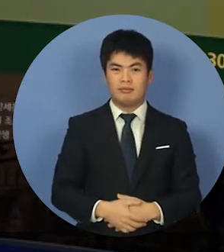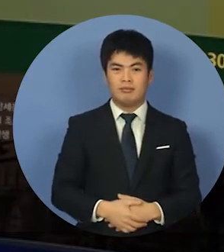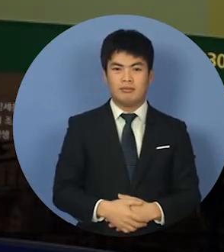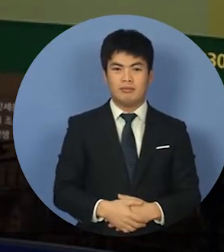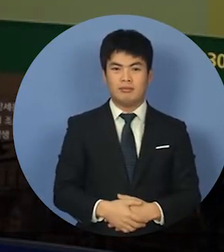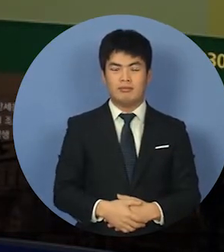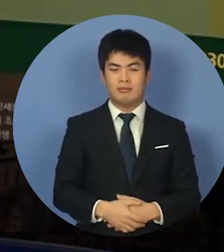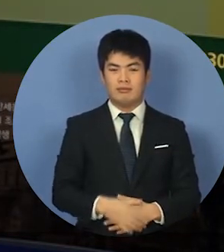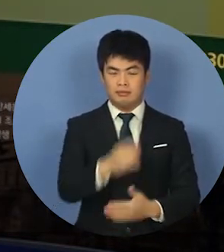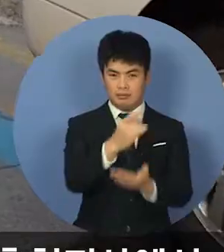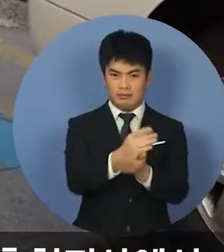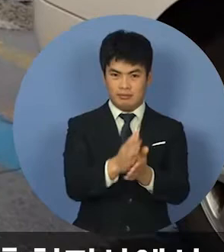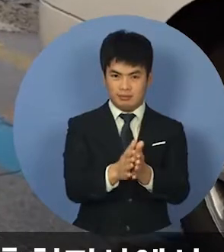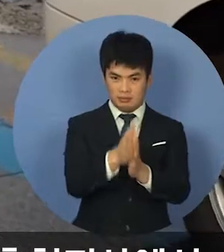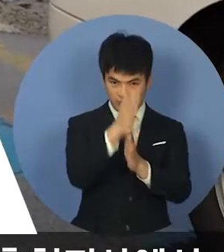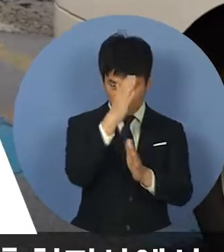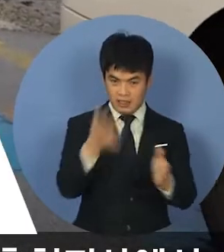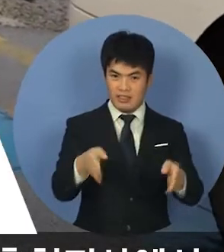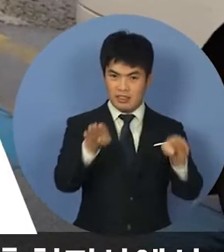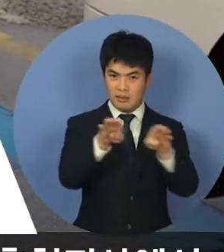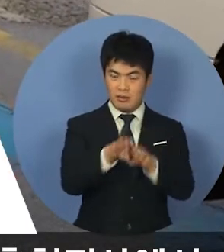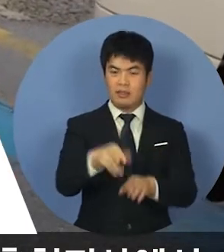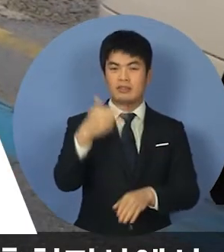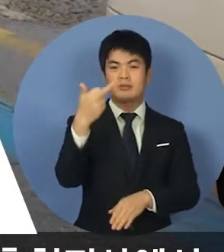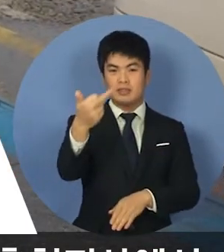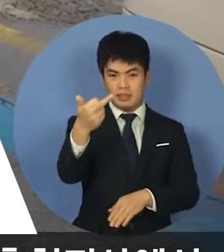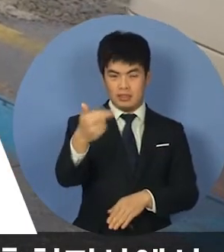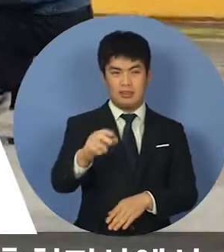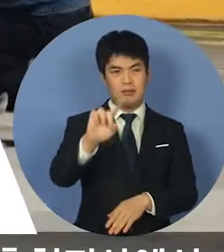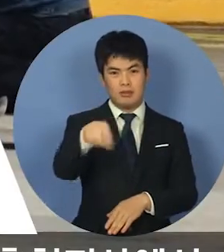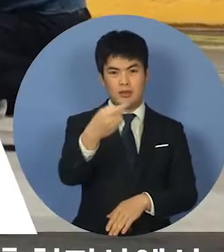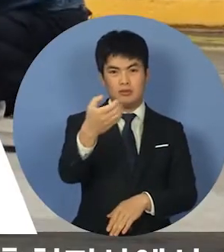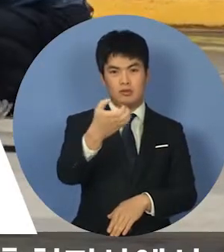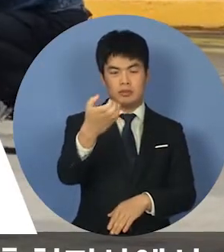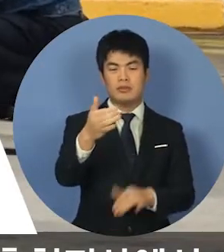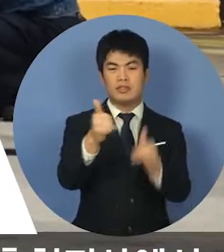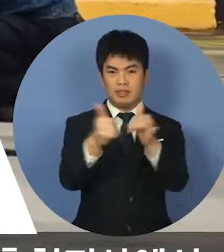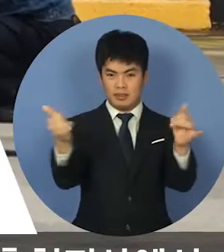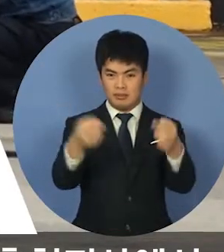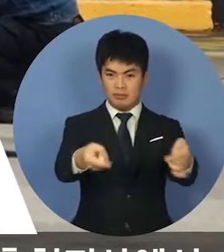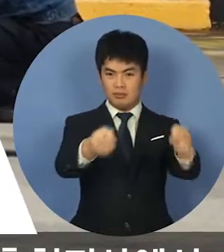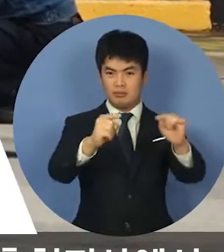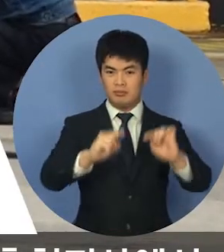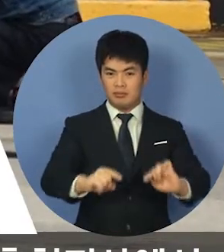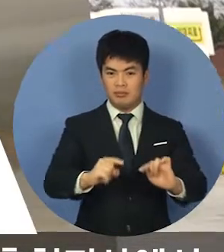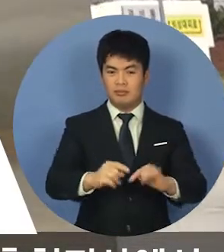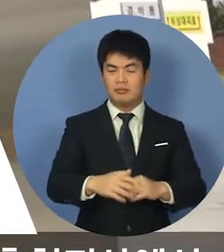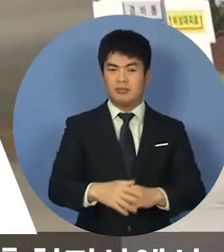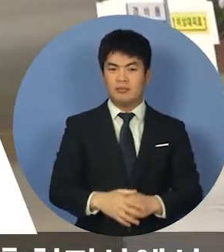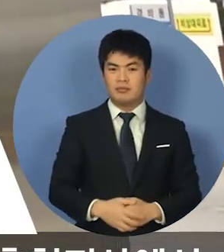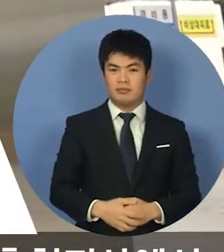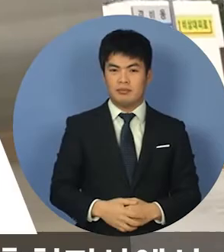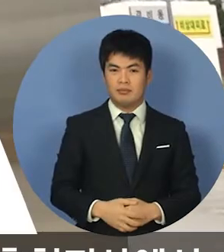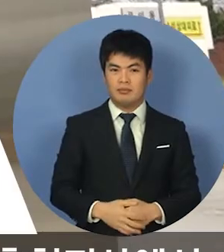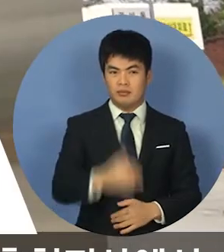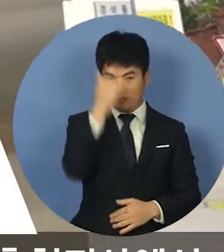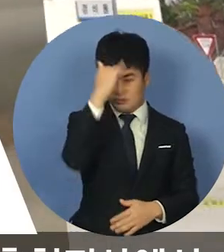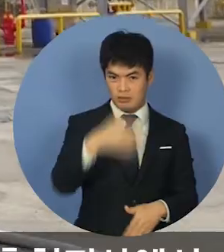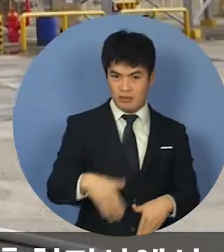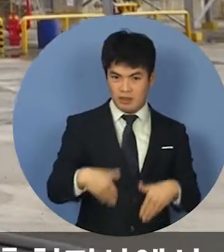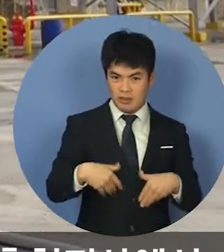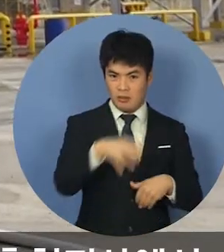실시했습니다. 천안시 관내 17개 기관단체 총 190여 명이 참여해